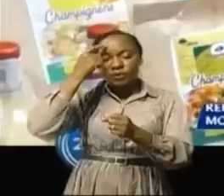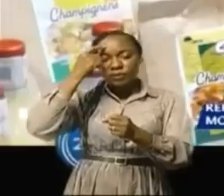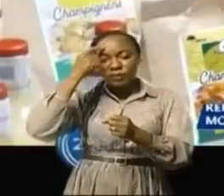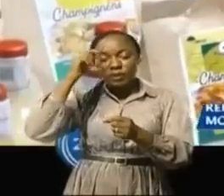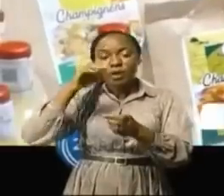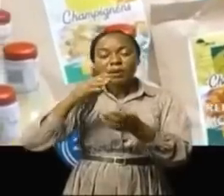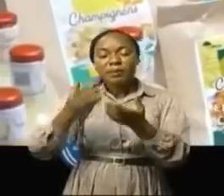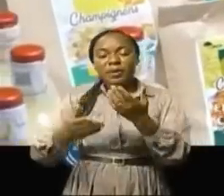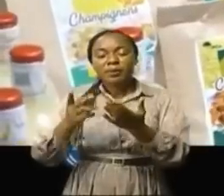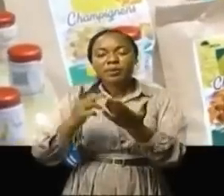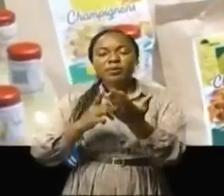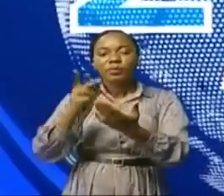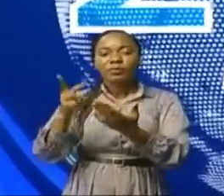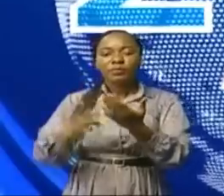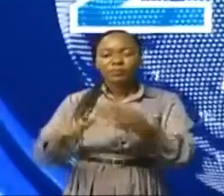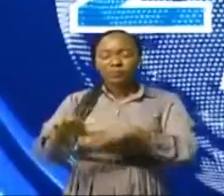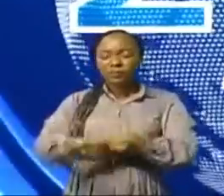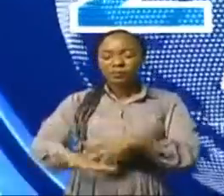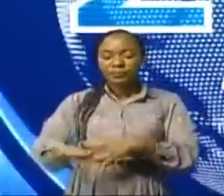de programmation pays.